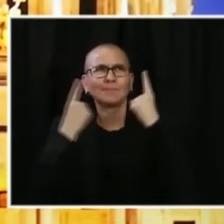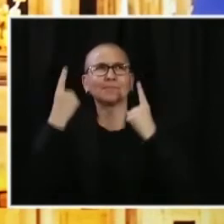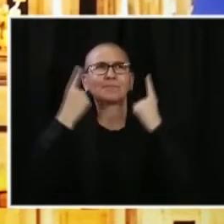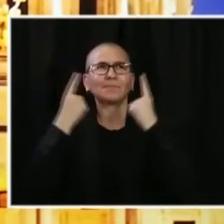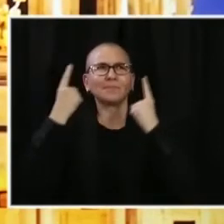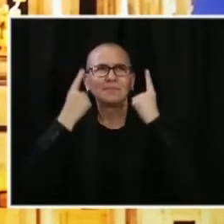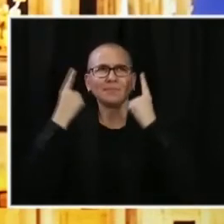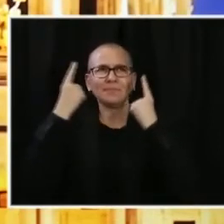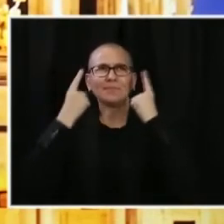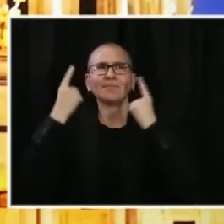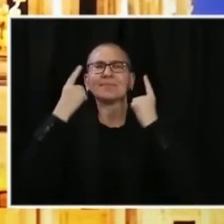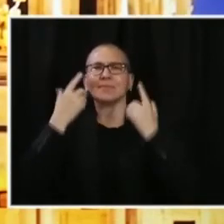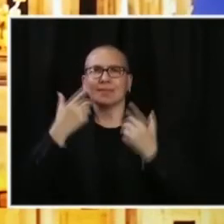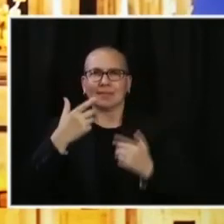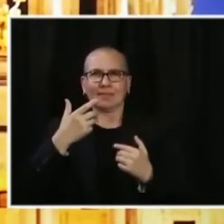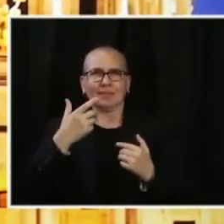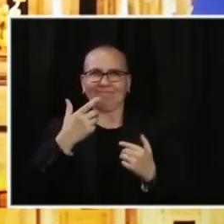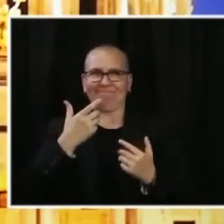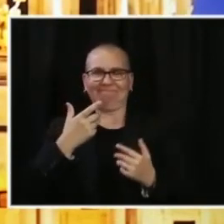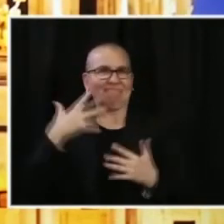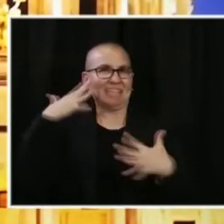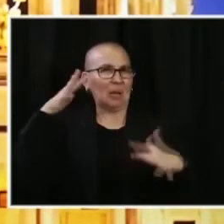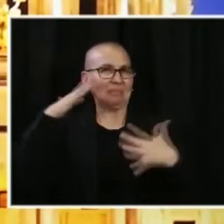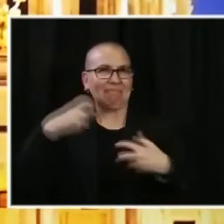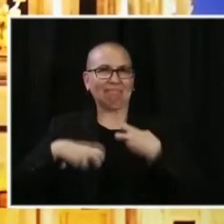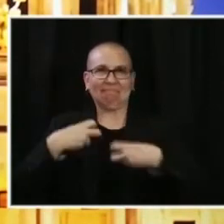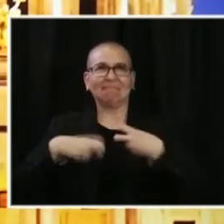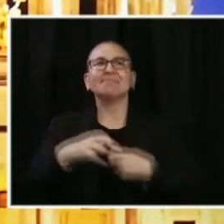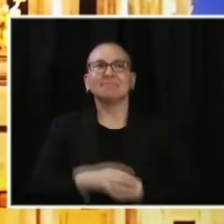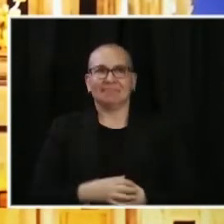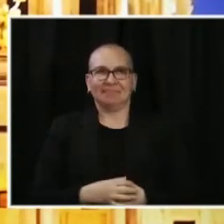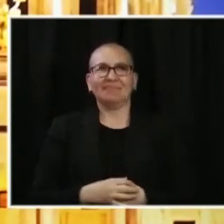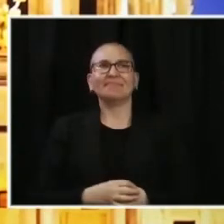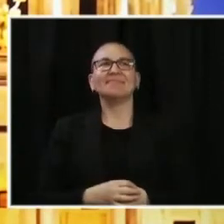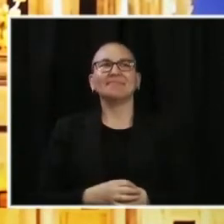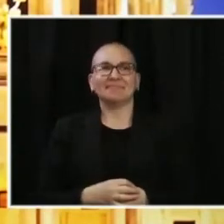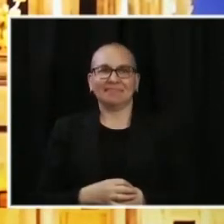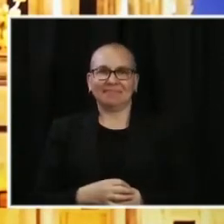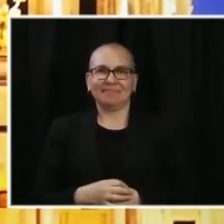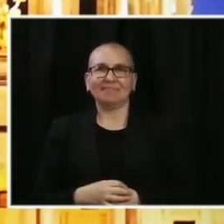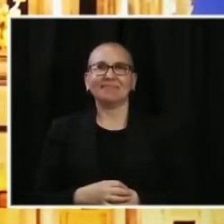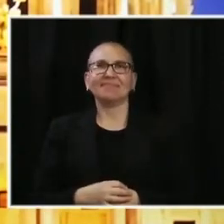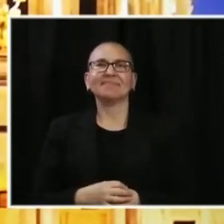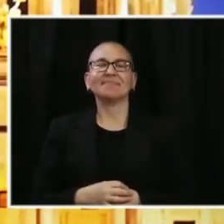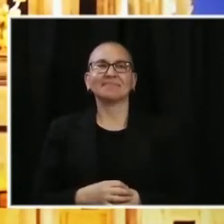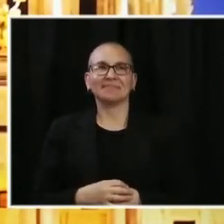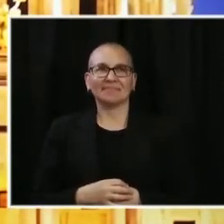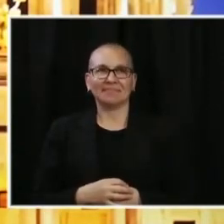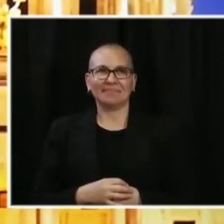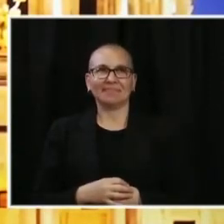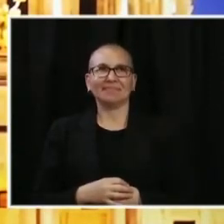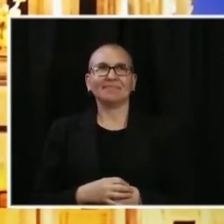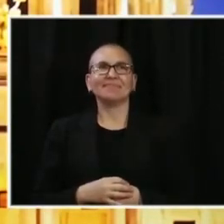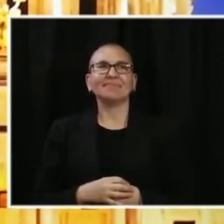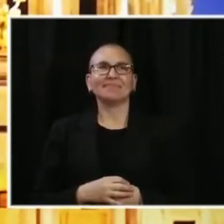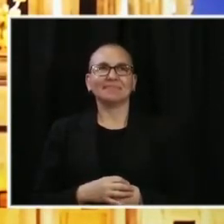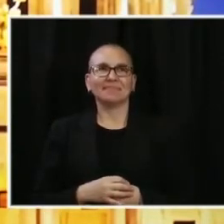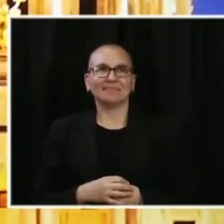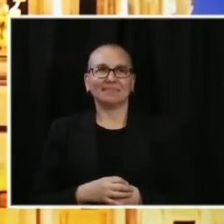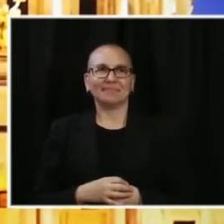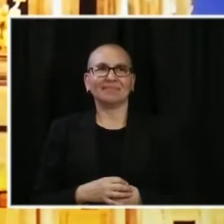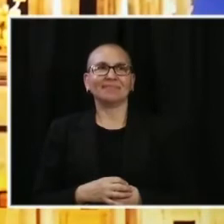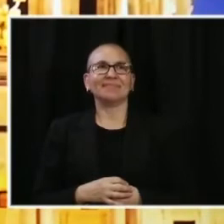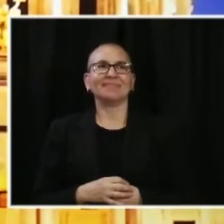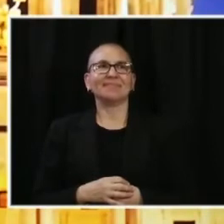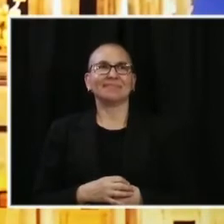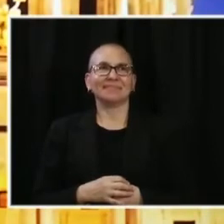bây giờ tôi là một sách sửa cái tôi khi tôi một cái mỗi cái nhát xem mà bây giờ sách sửa bây giờ không số thời này có thể lời tôi nên là nên nhớ tôi nên chờ nhớ